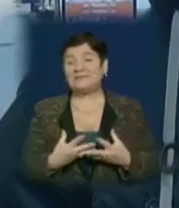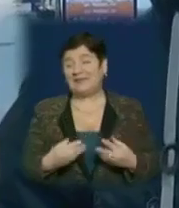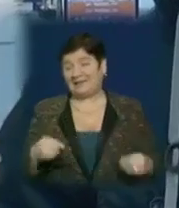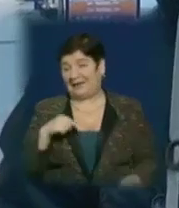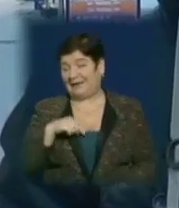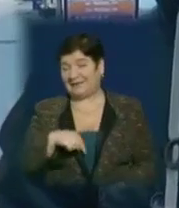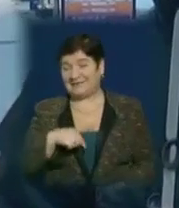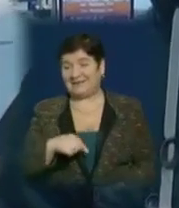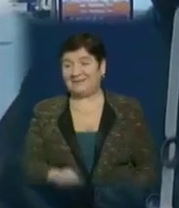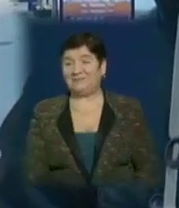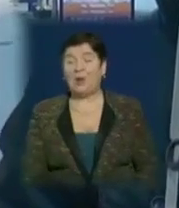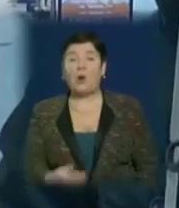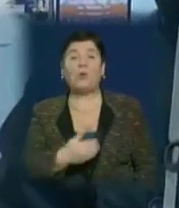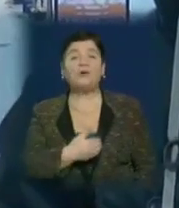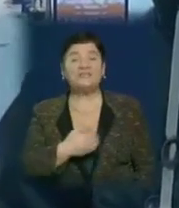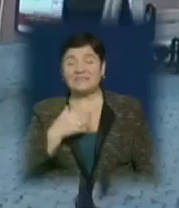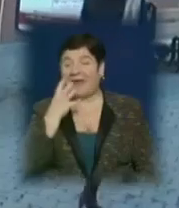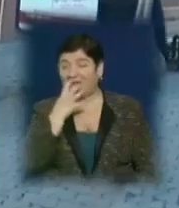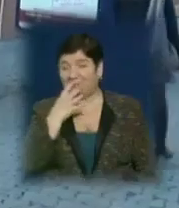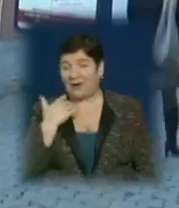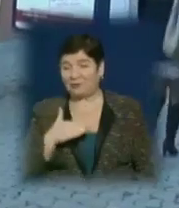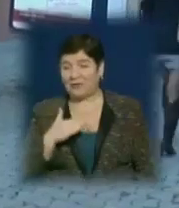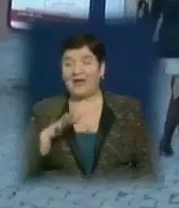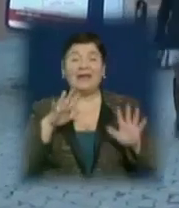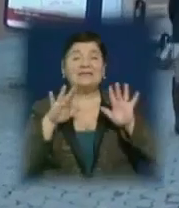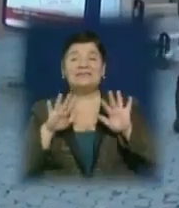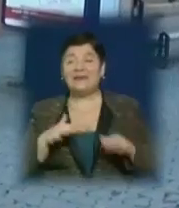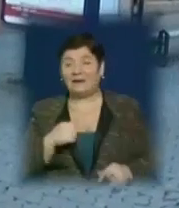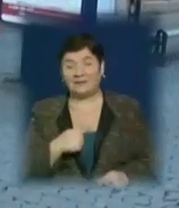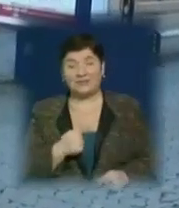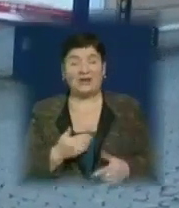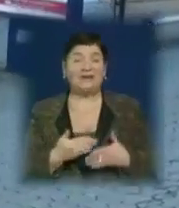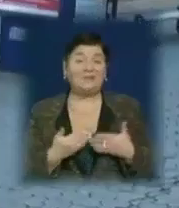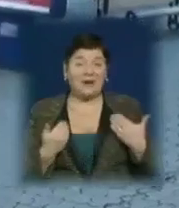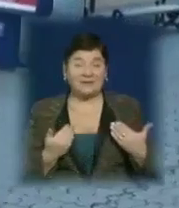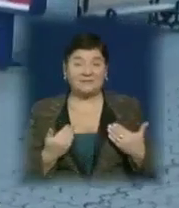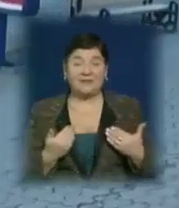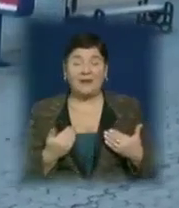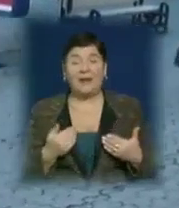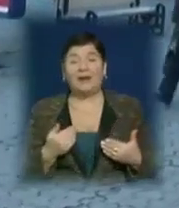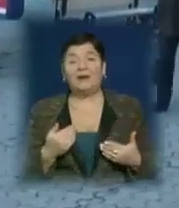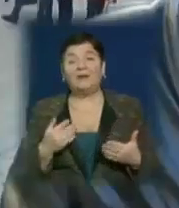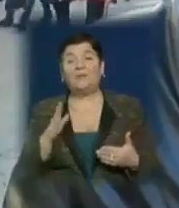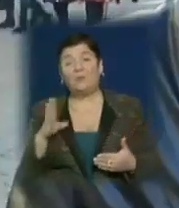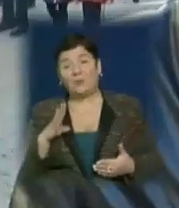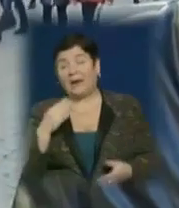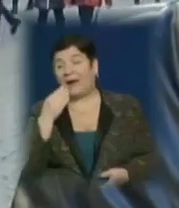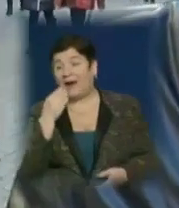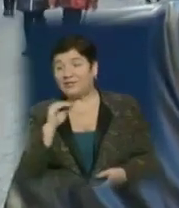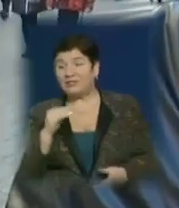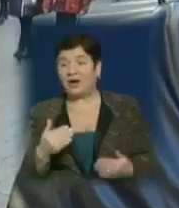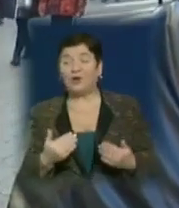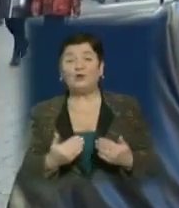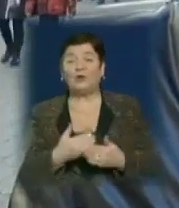чесно. Хочеться тепла вже. І сніга немає, на жаль. Тобто це було краще набагато. Новий рік – це